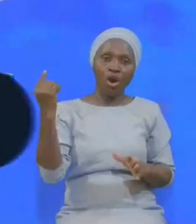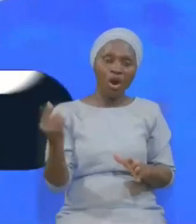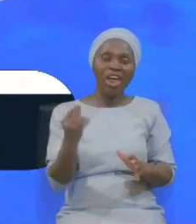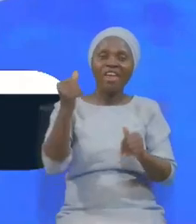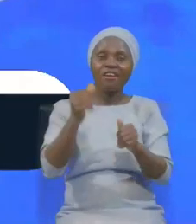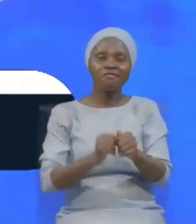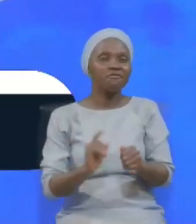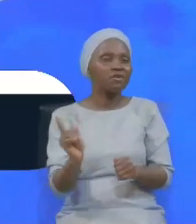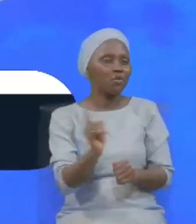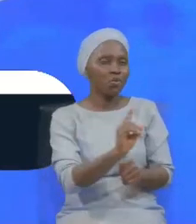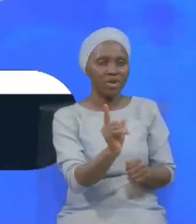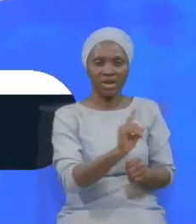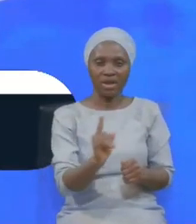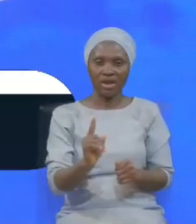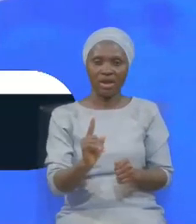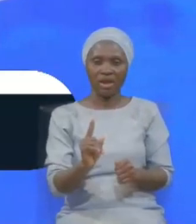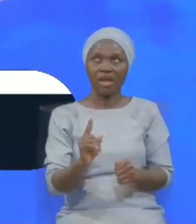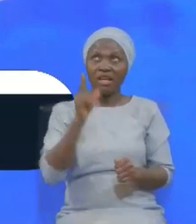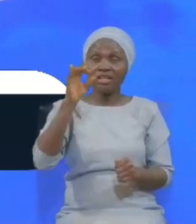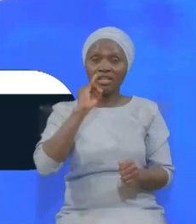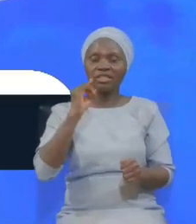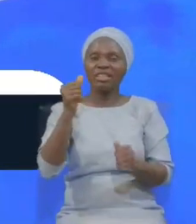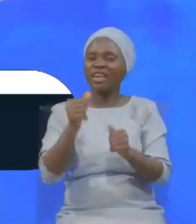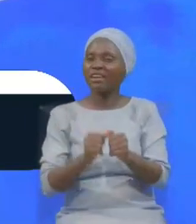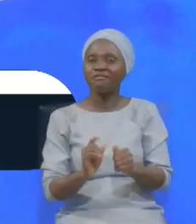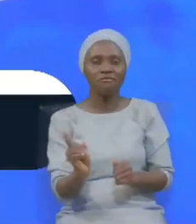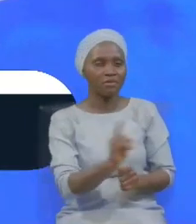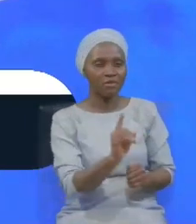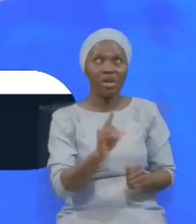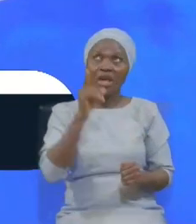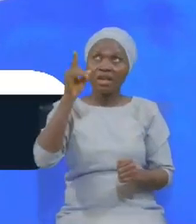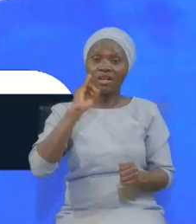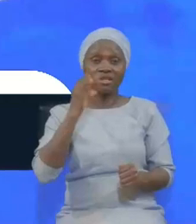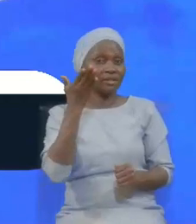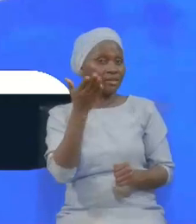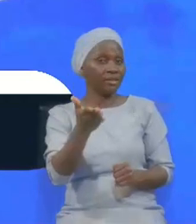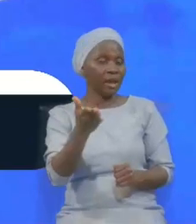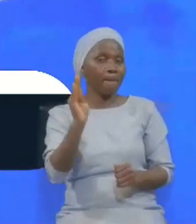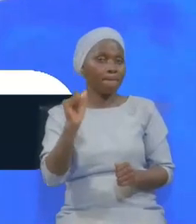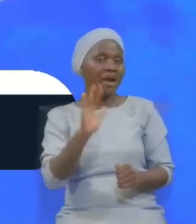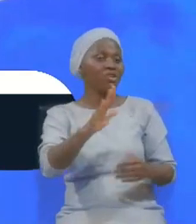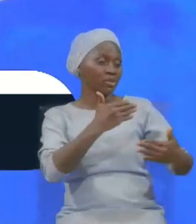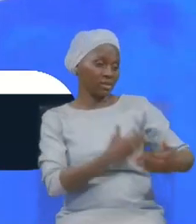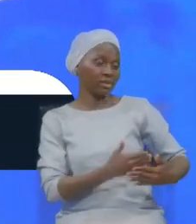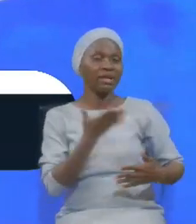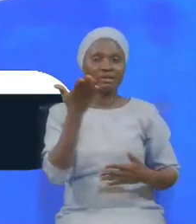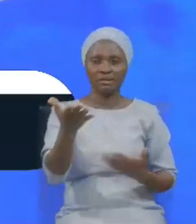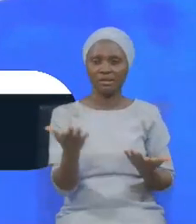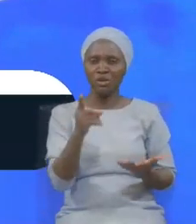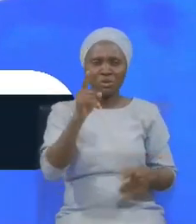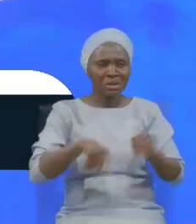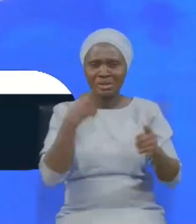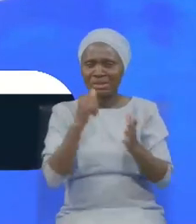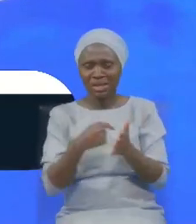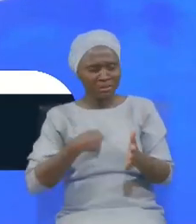est là avec vous. Il est là à vos côtés. Vous ne pouvez pas dire que je le cherche. Alors, il n'y a rien